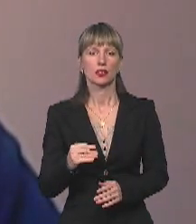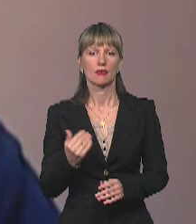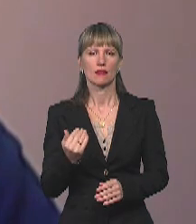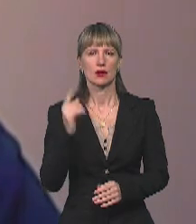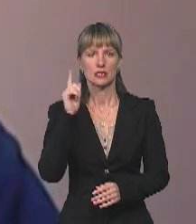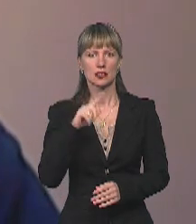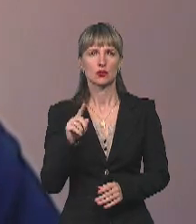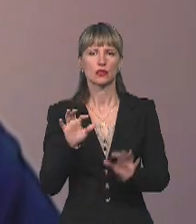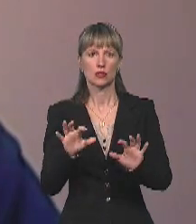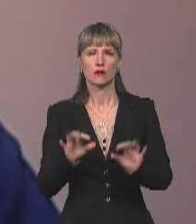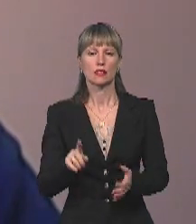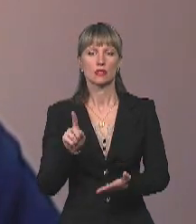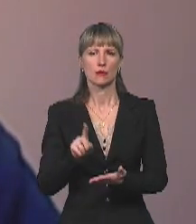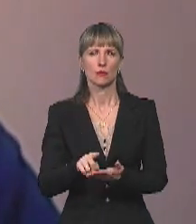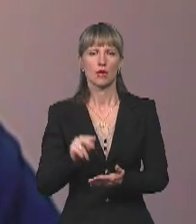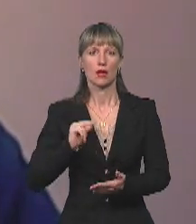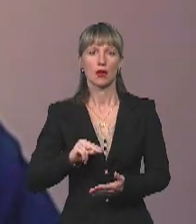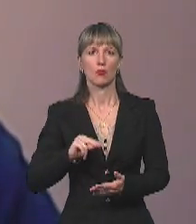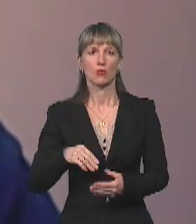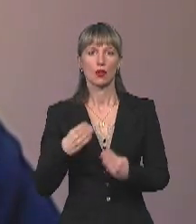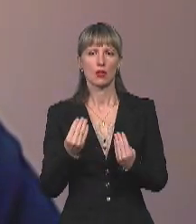що законодавство зобов'язує роботодавця